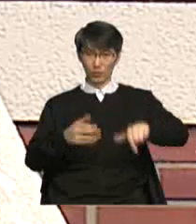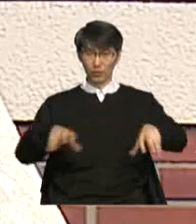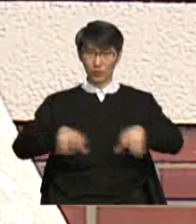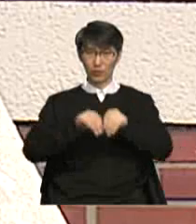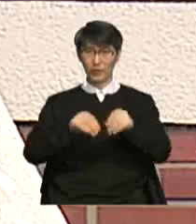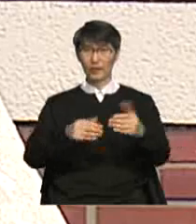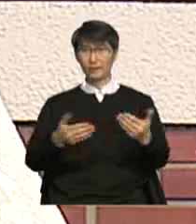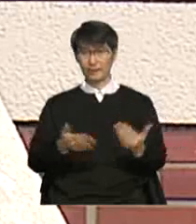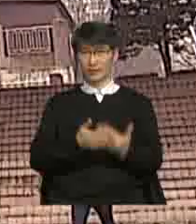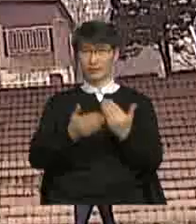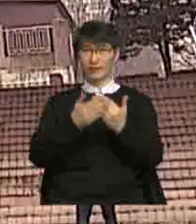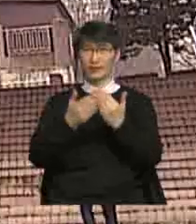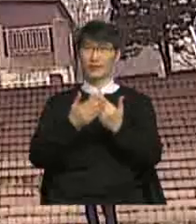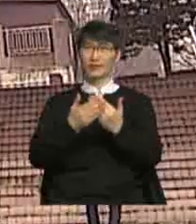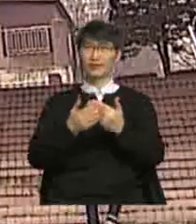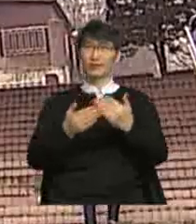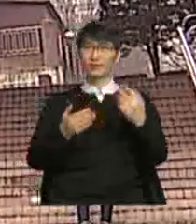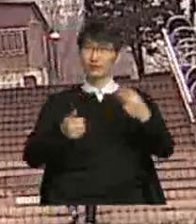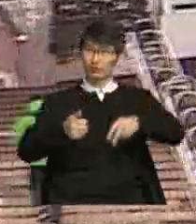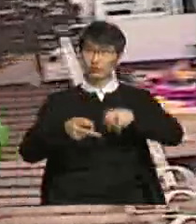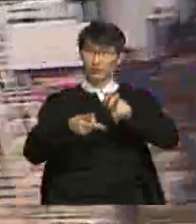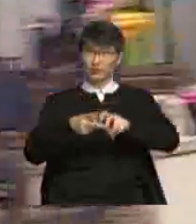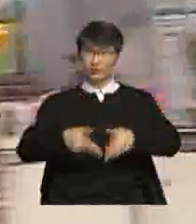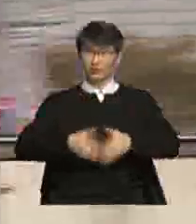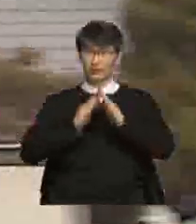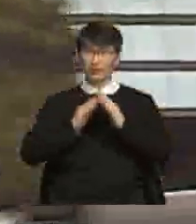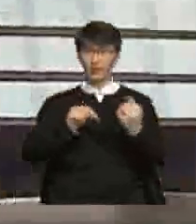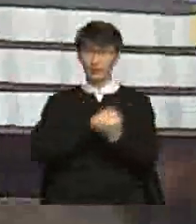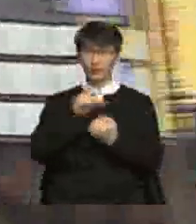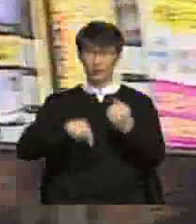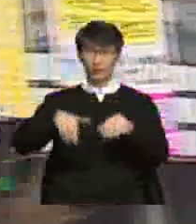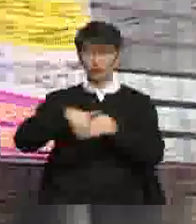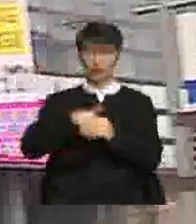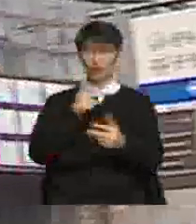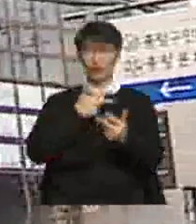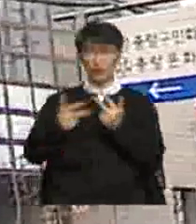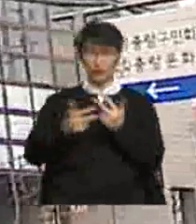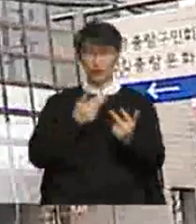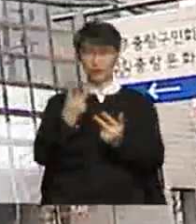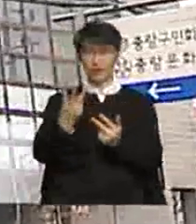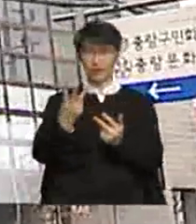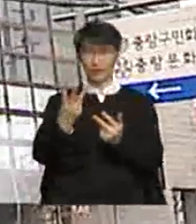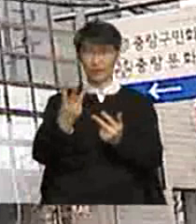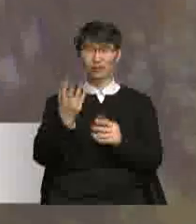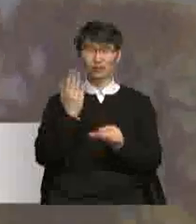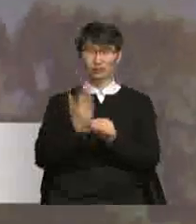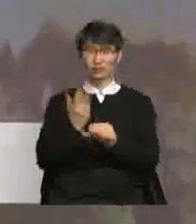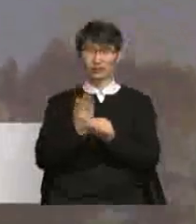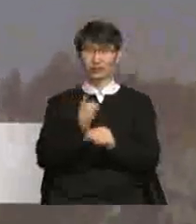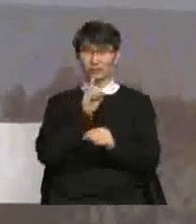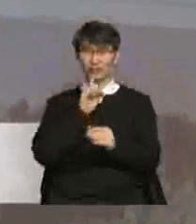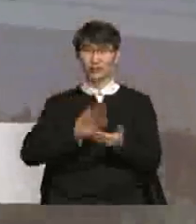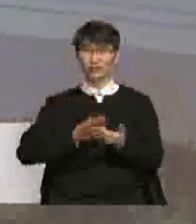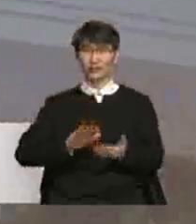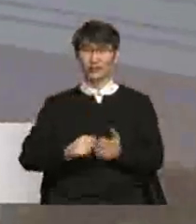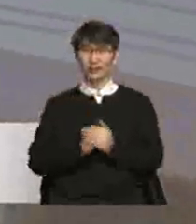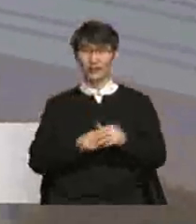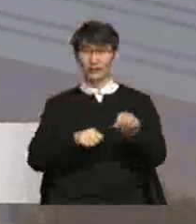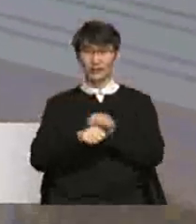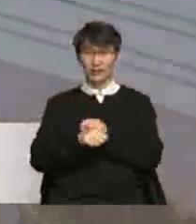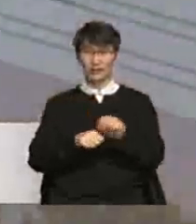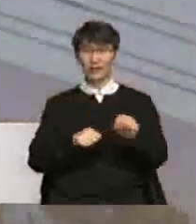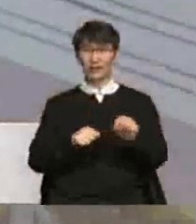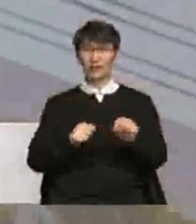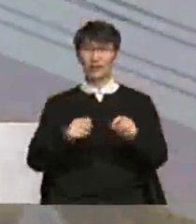통합개발과 방정환 교육지원센터 건립은 행정과 문화, 복지 인프라 강화의 한 축이라고 설명했습니다. 특히